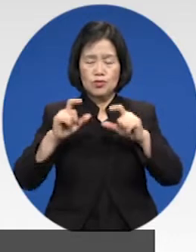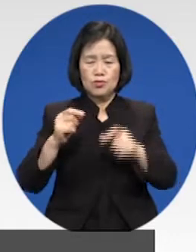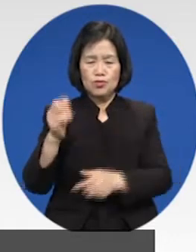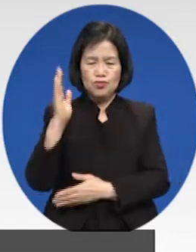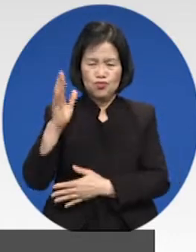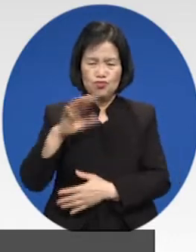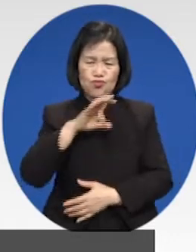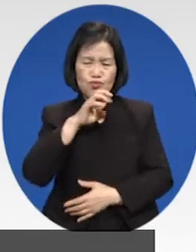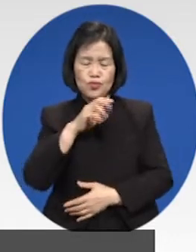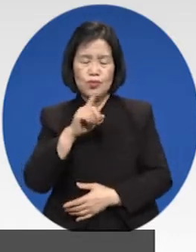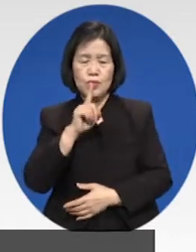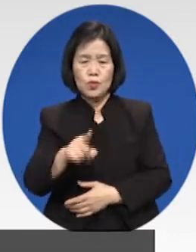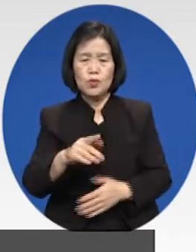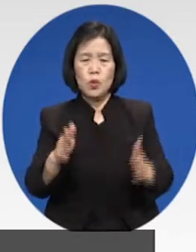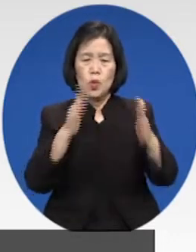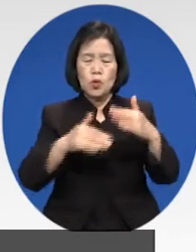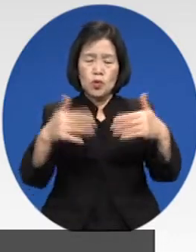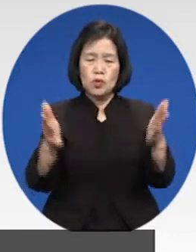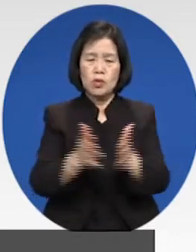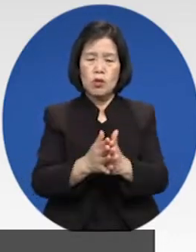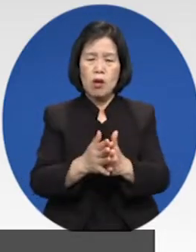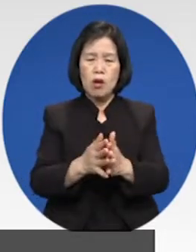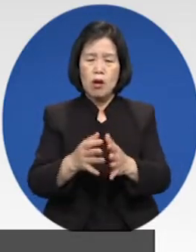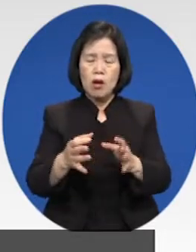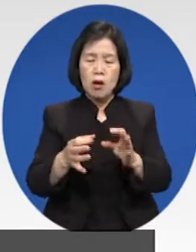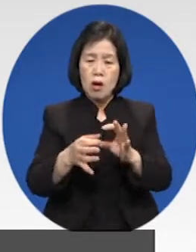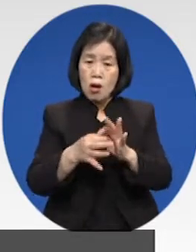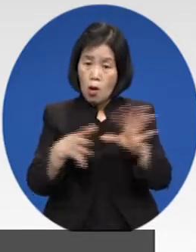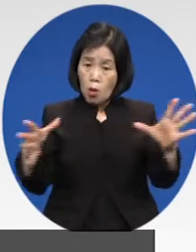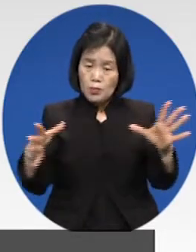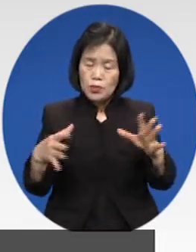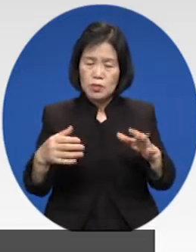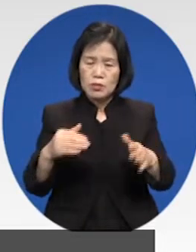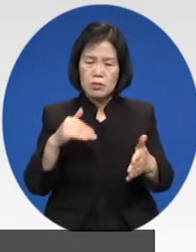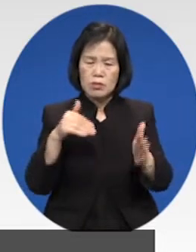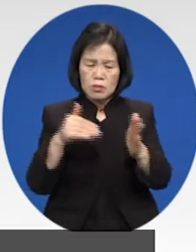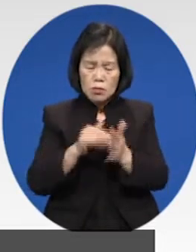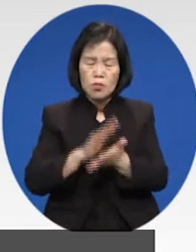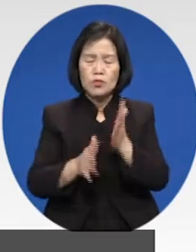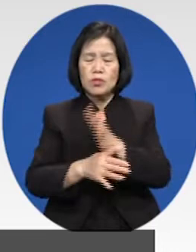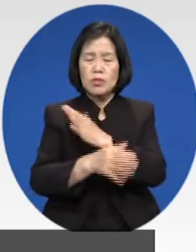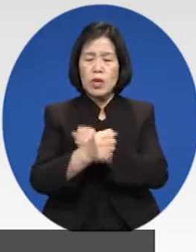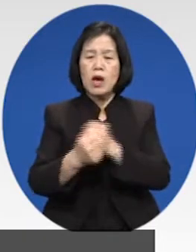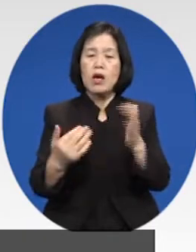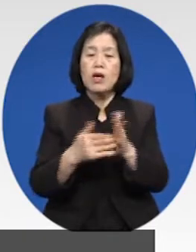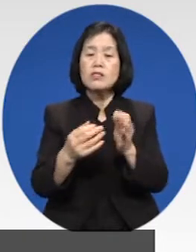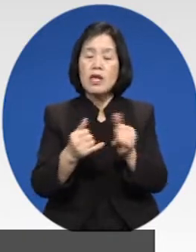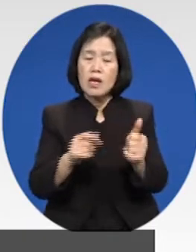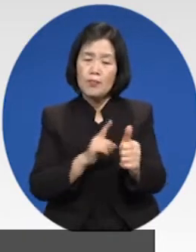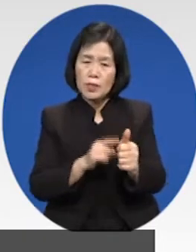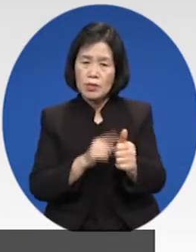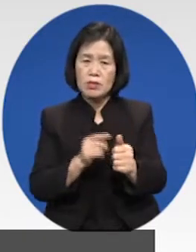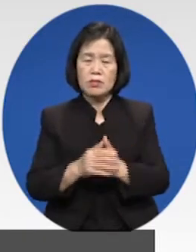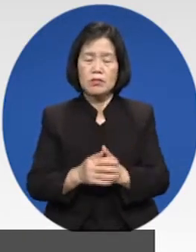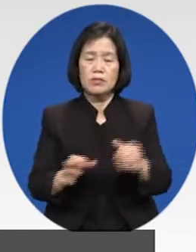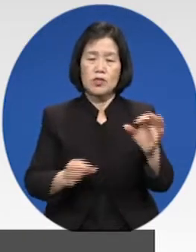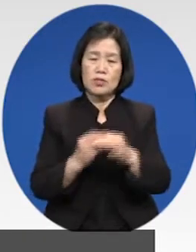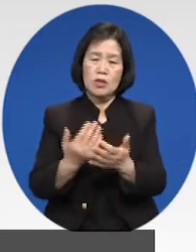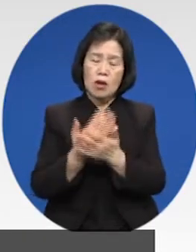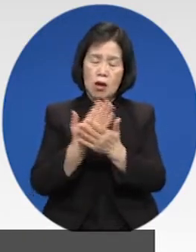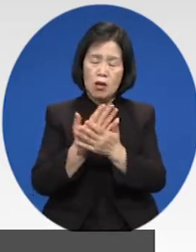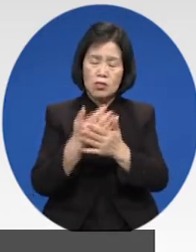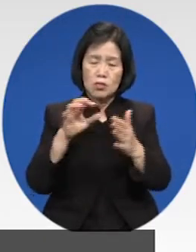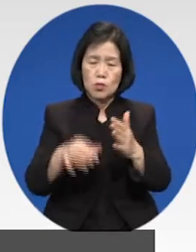냈고요. 이번에는 공공기관 무기 계약직 직원들까지 나왔는데, 이 민주노총 경기도경제과학진흥원 지부